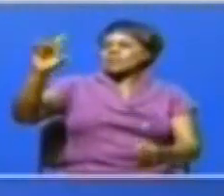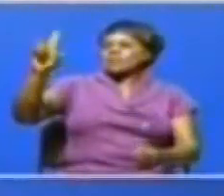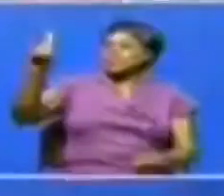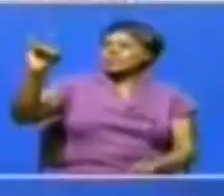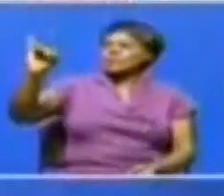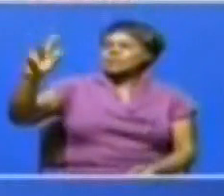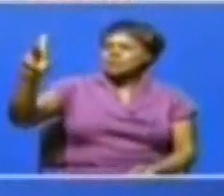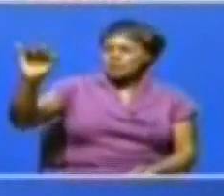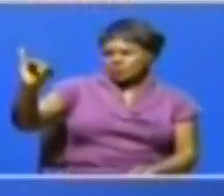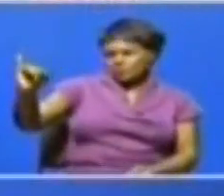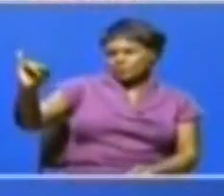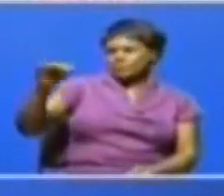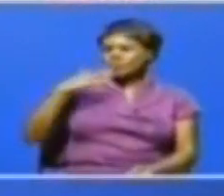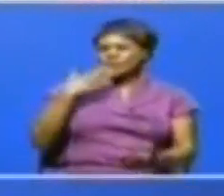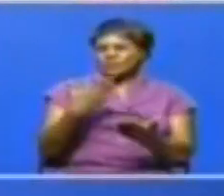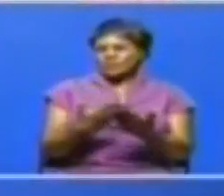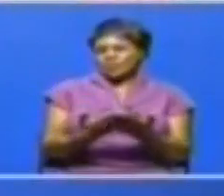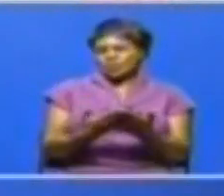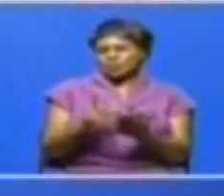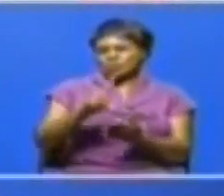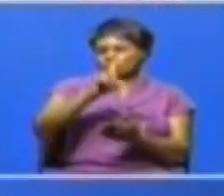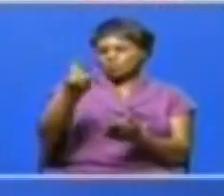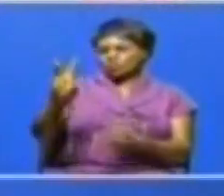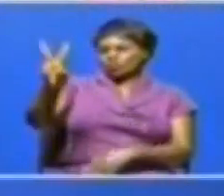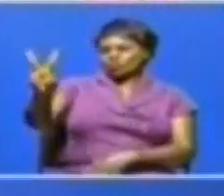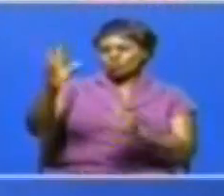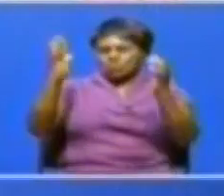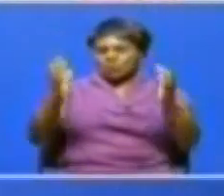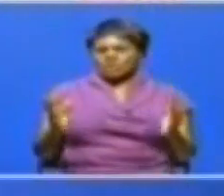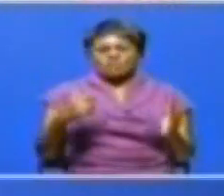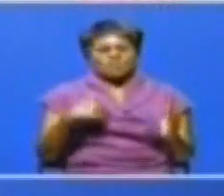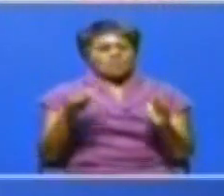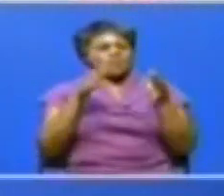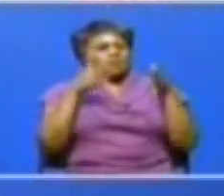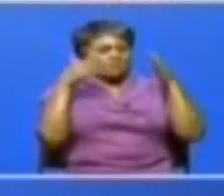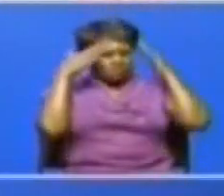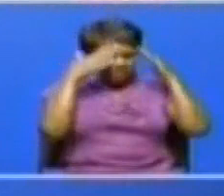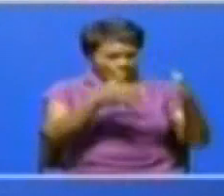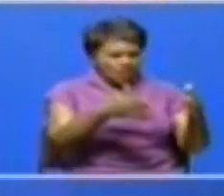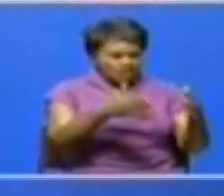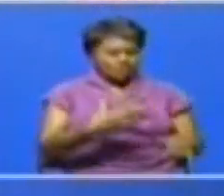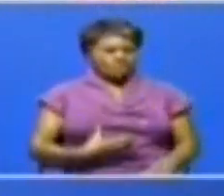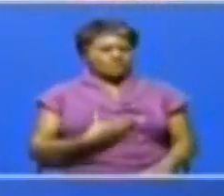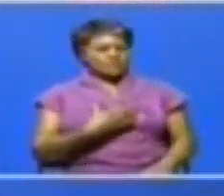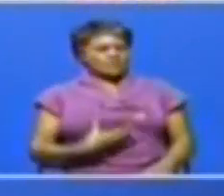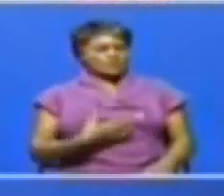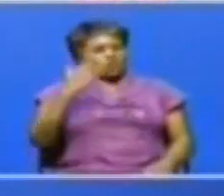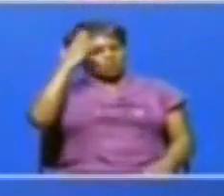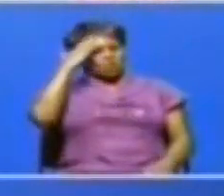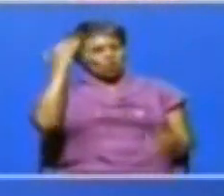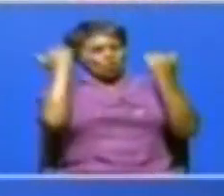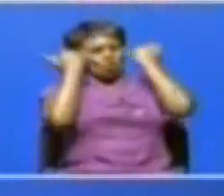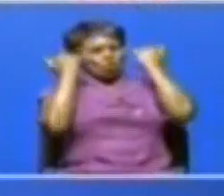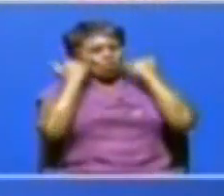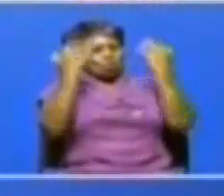Zubeda. Shukran Jeff, kwa sababu umeibua maswali mawili mazito ambayo nitayaelekeza sasa kwa wageni wetu ambao wako studioni, kwa sababu tunajua kuna ile kesi ambayo